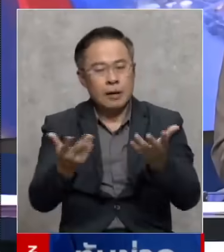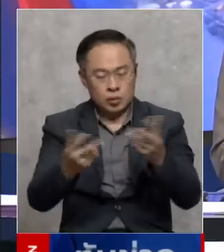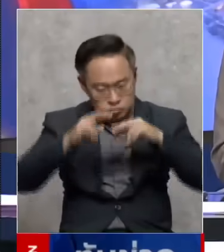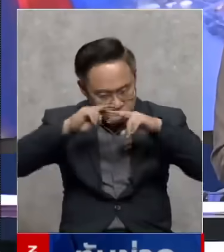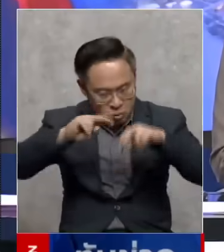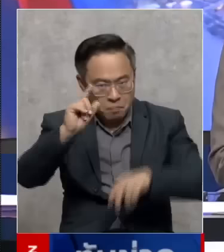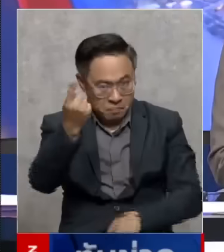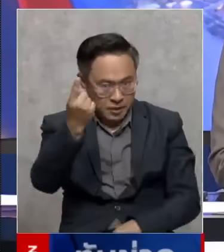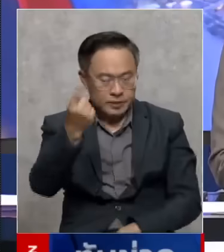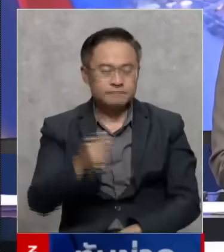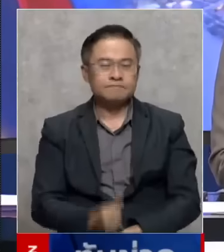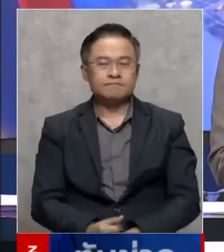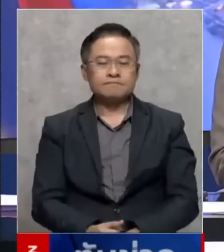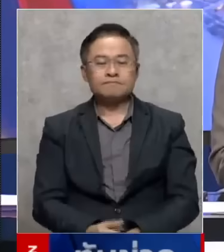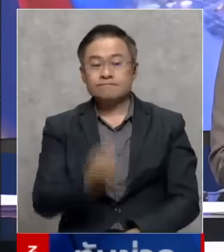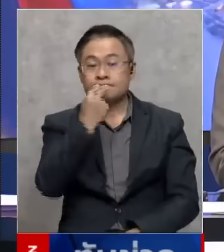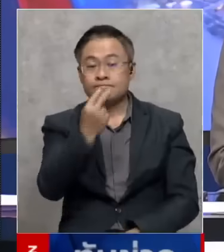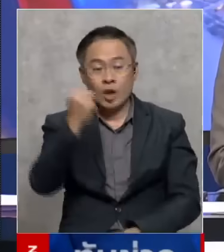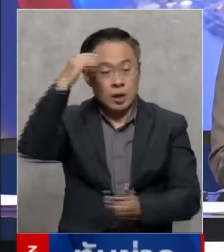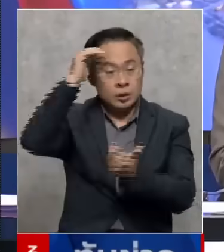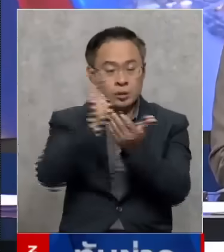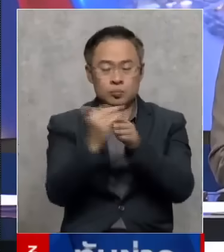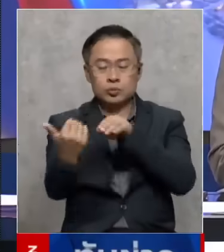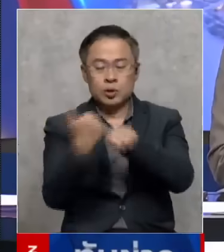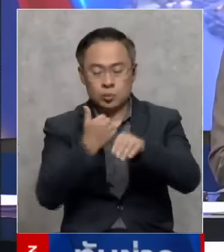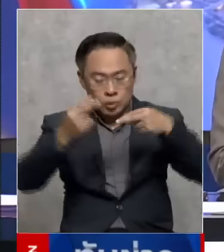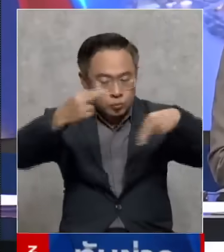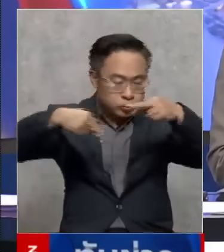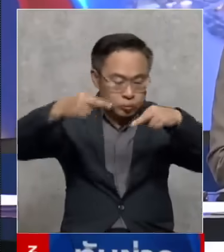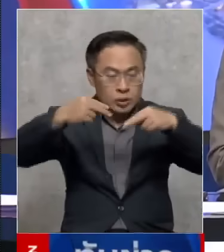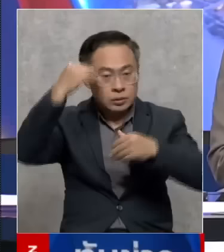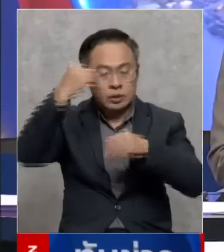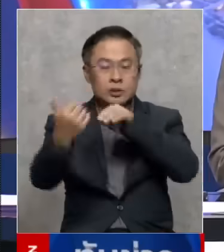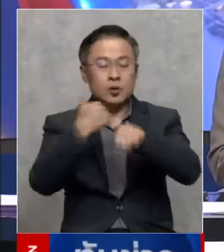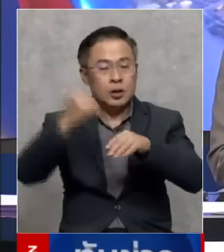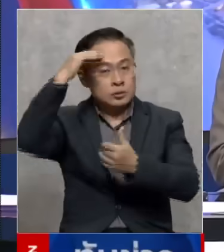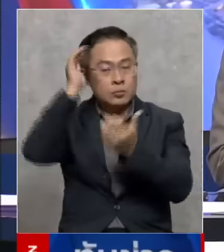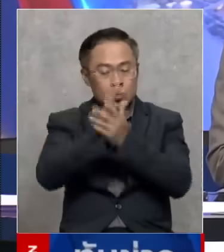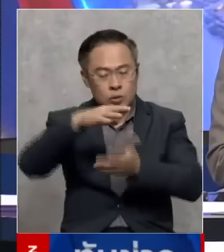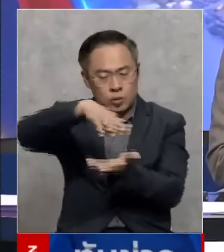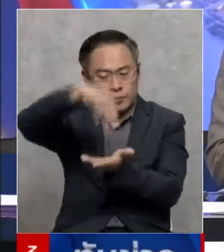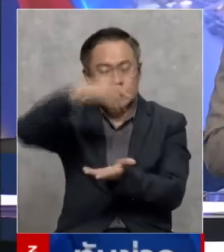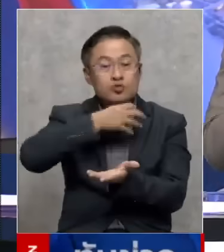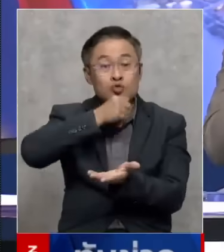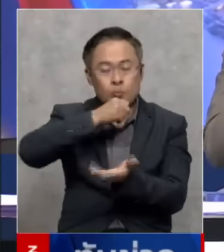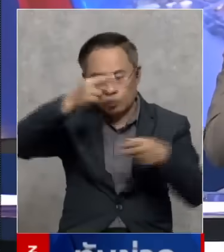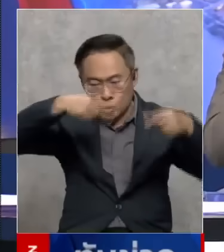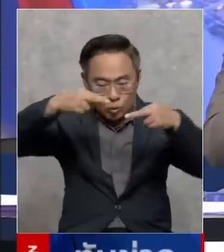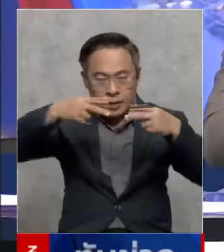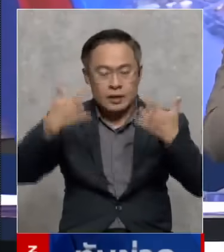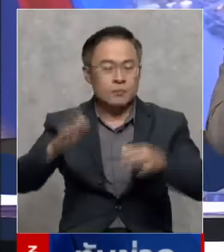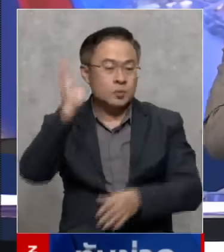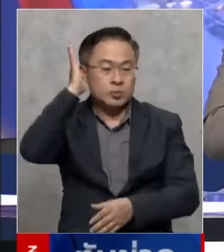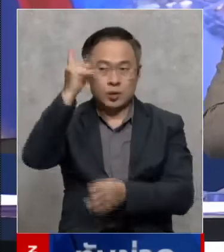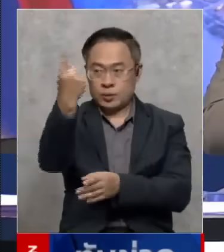เพราะว่าตำรวจเขาตั้งด่านตรวจอยู่แล้วปรากฏว่ามันมีชายคนนึงขี่มอเตอร์ไซค์มาท่าทางมีผู้ที่เอ่อพิรุธเลยเนี่ยนะครับพอเห็นด่าน